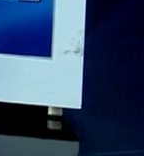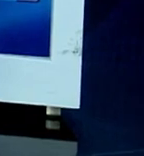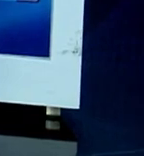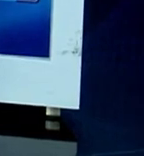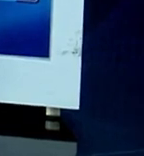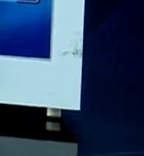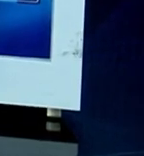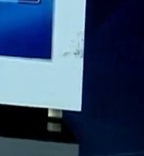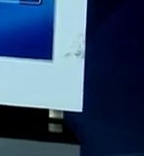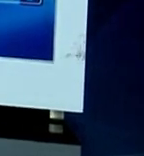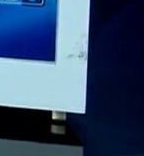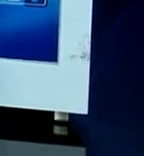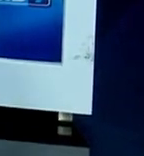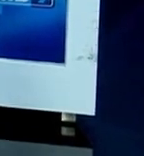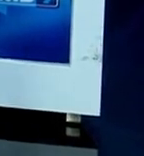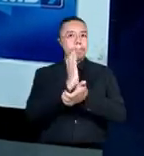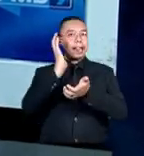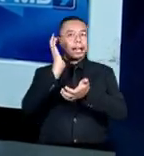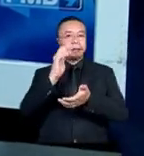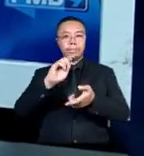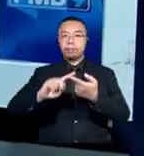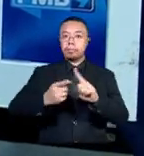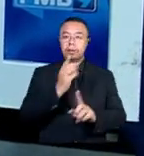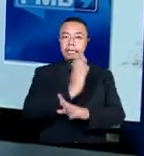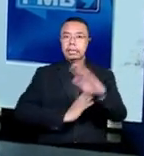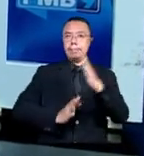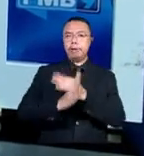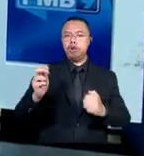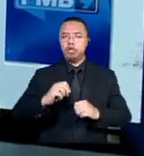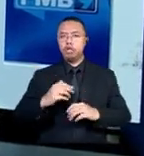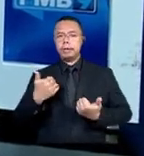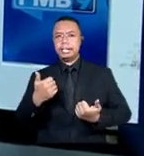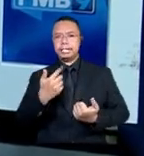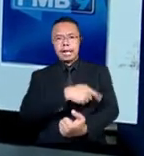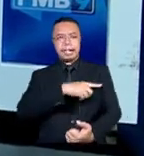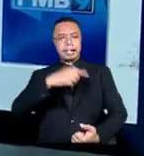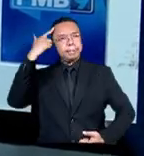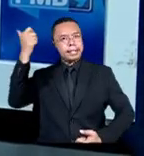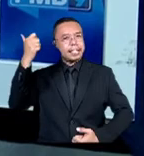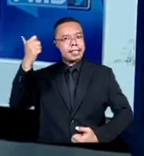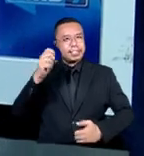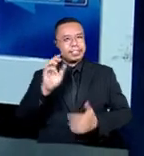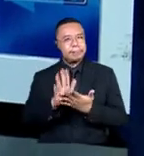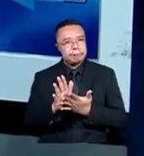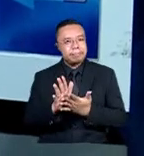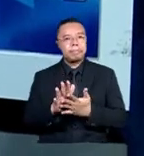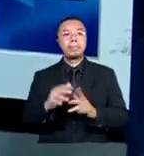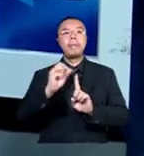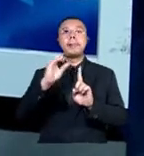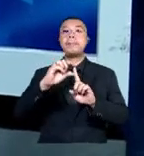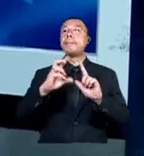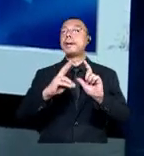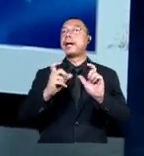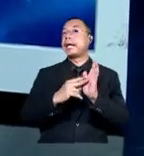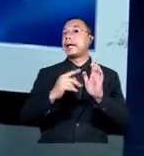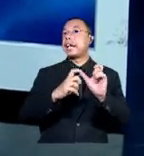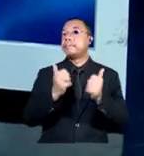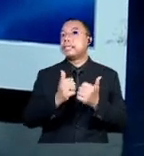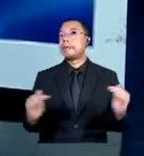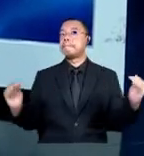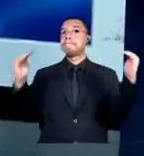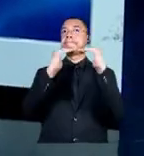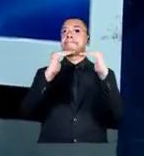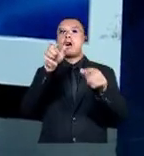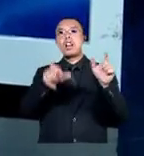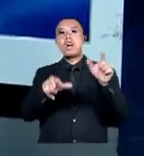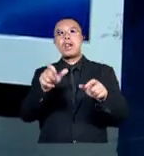ajang unjuk gigi bagi para atlet disabilitas untuk terus berprestasi. Peparnas juga diharapkan menjadi panggung kesetaraan utamanya